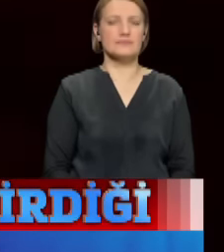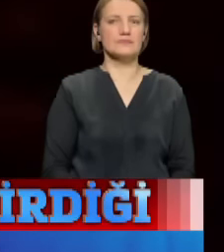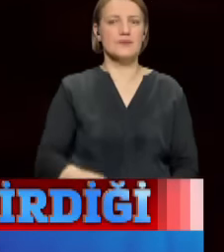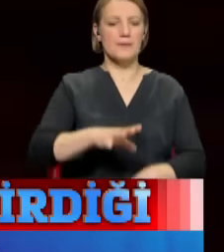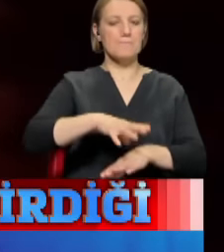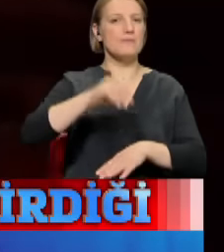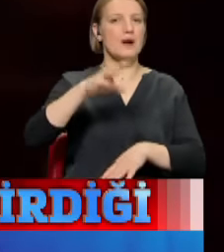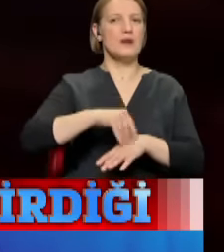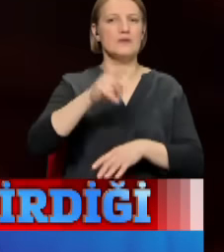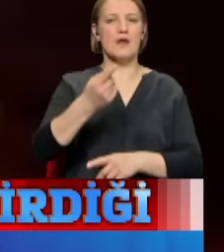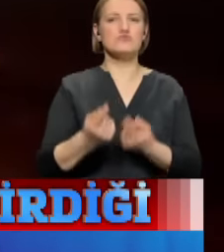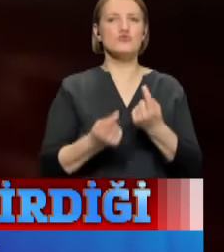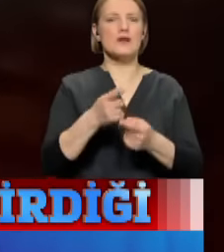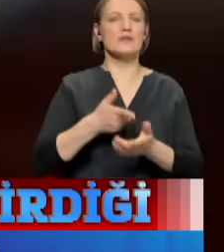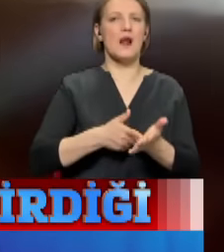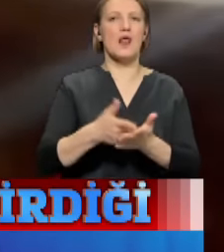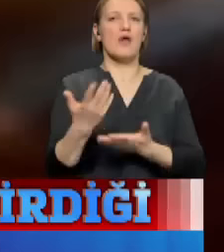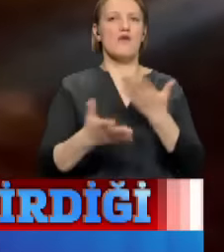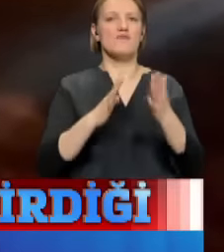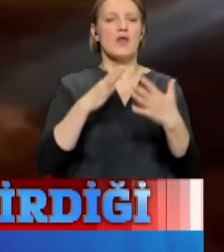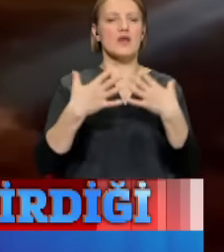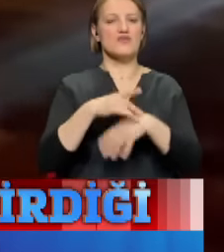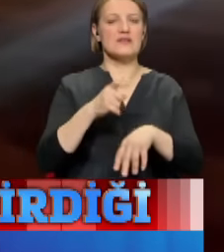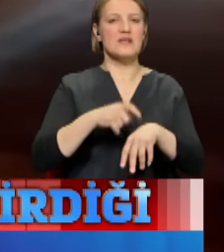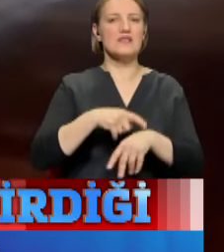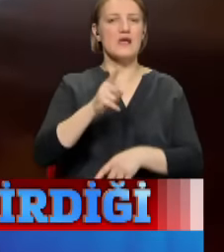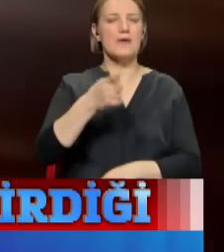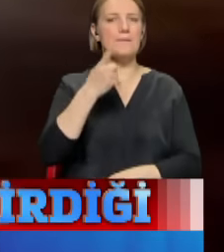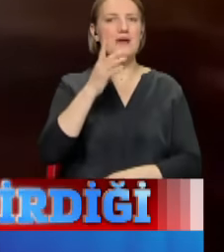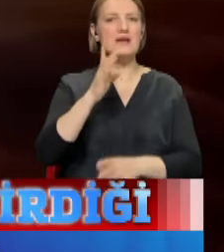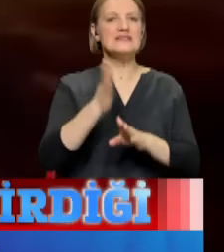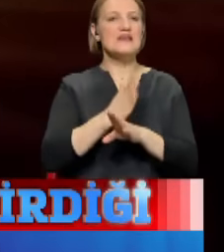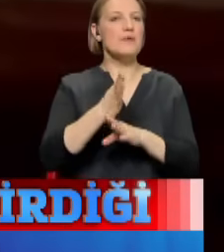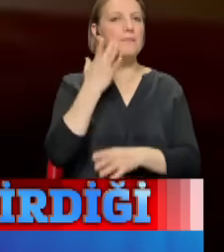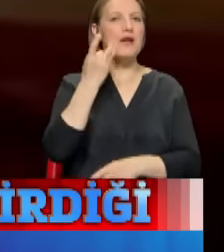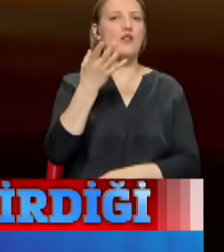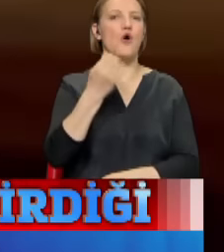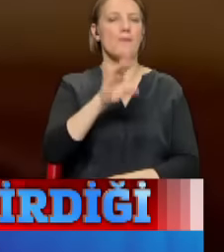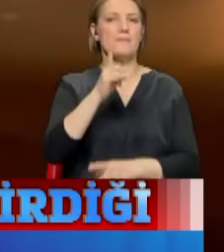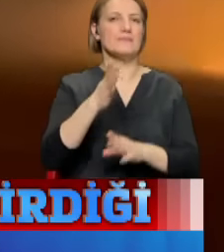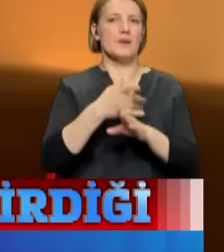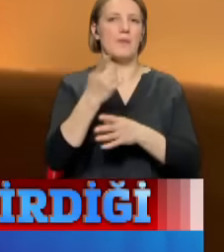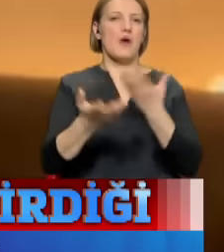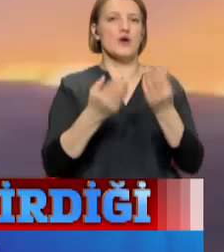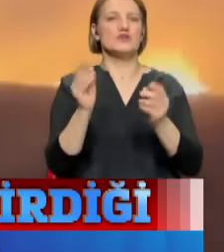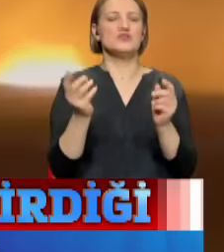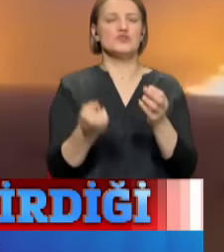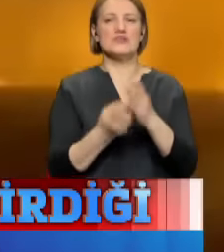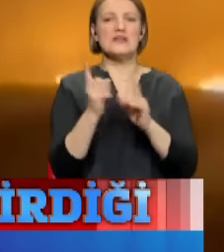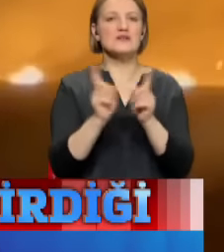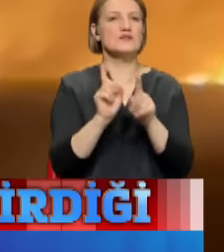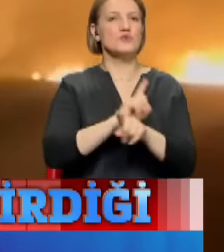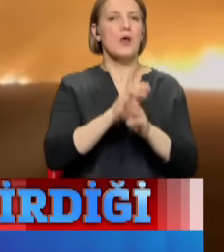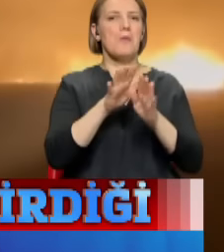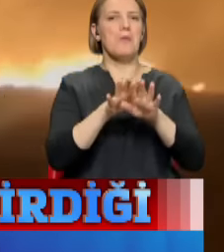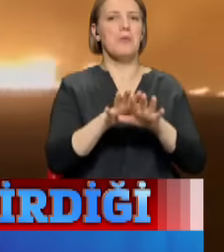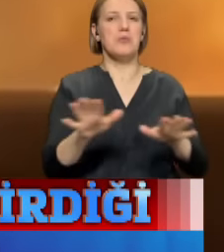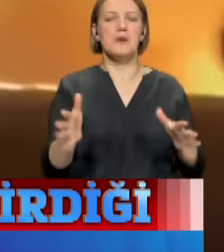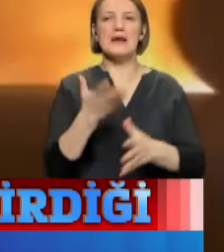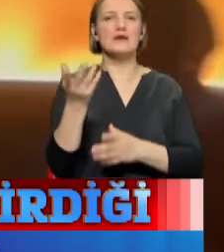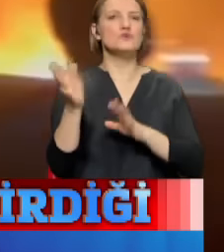Mardin Artuklu'da da buğday tarlasında yangın vardı. Gece saatlerinde henüz belirlenemeyen bir nedenle çıktı yangın. Kısa sürede büyüdü. Yangın sonrası